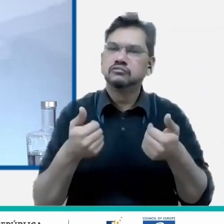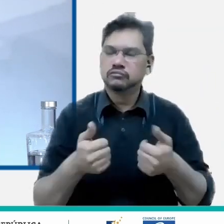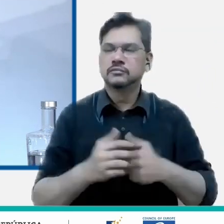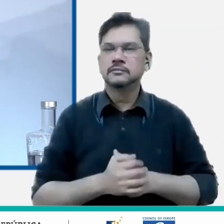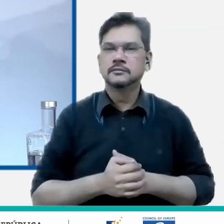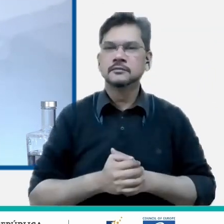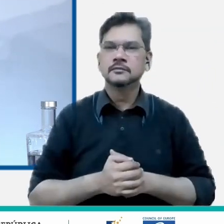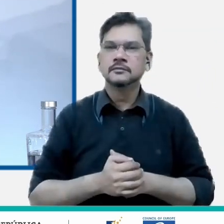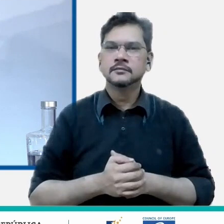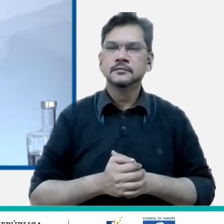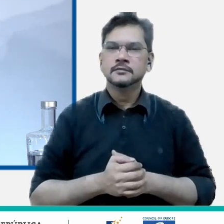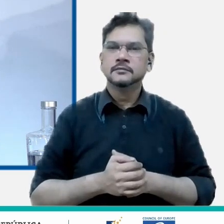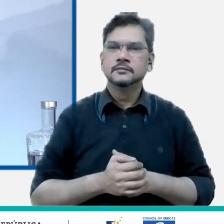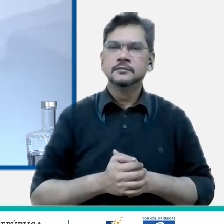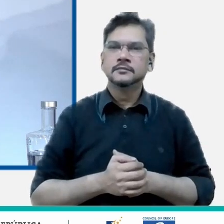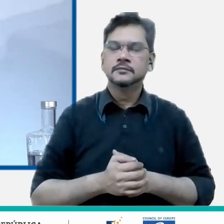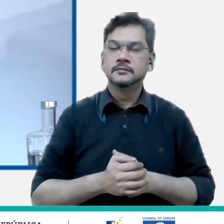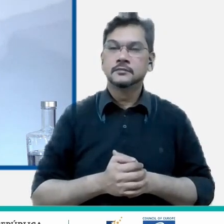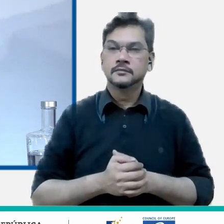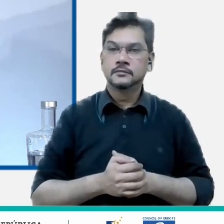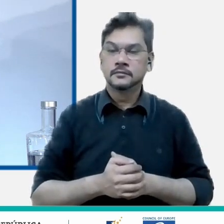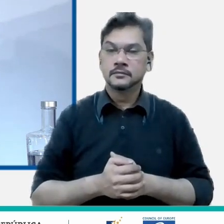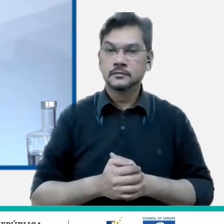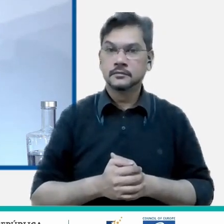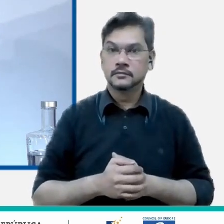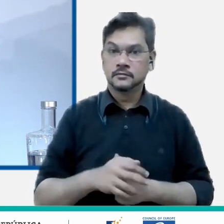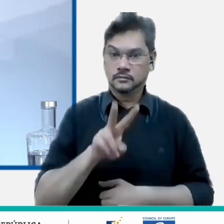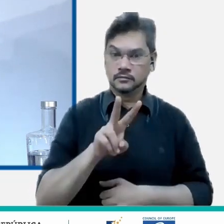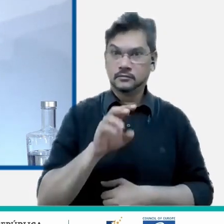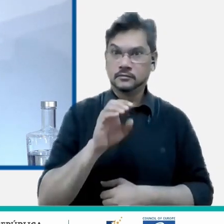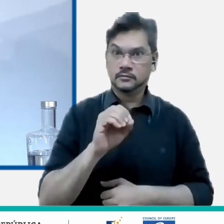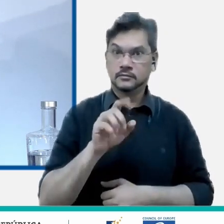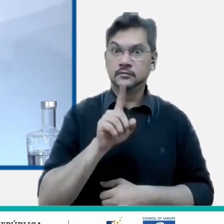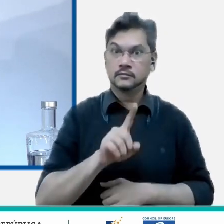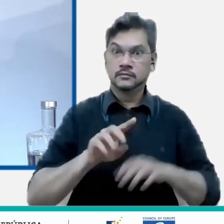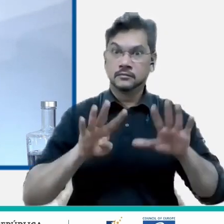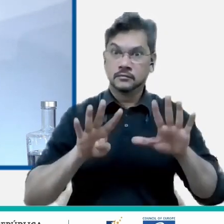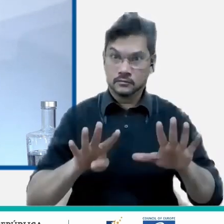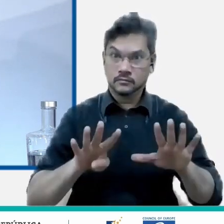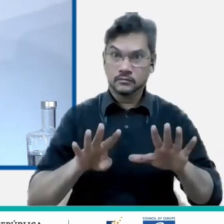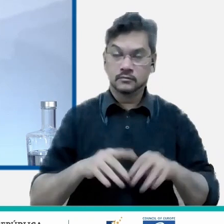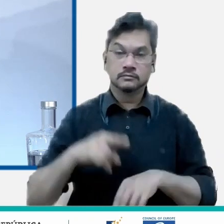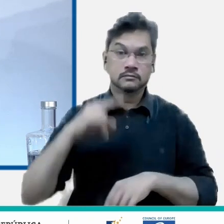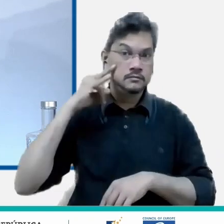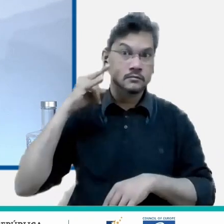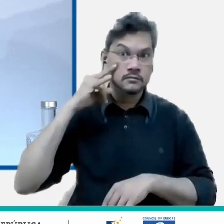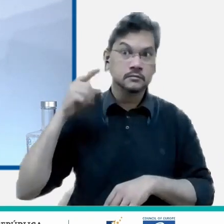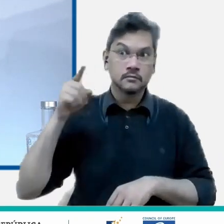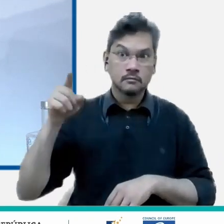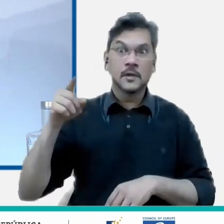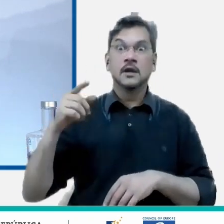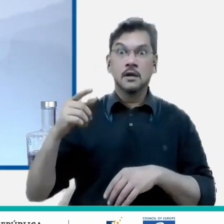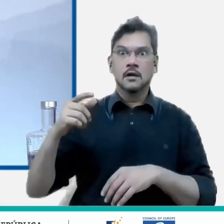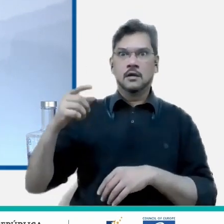единая комплексная система мониторинга и прогнозирования чрезвычайной ситуации, куда вошли все национальные и отраслевые научные